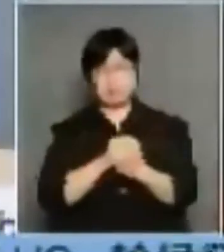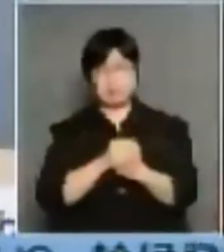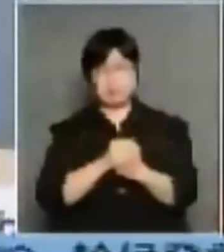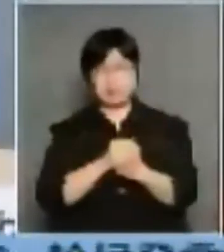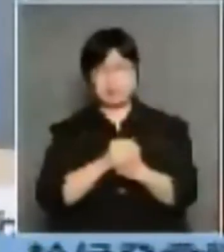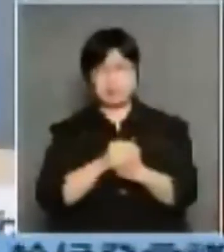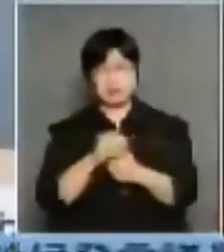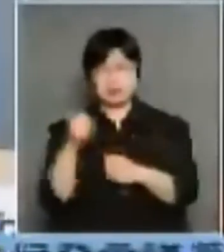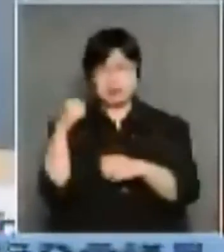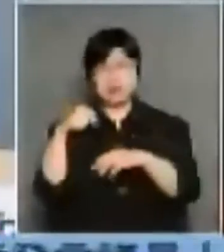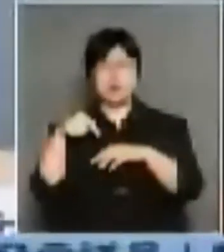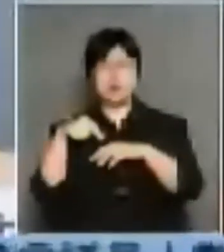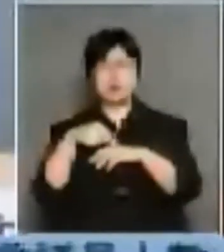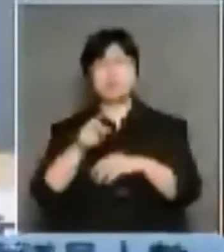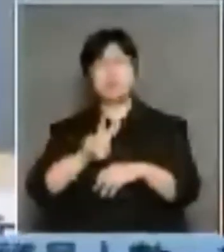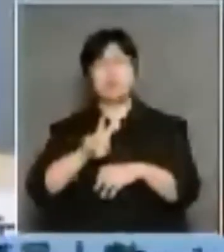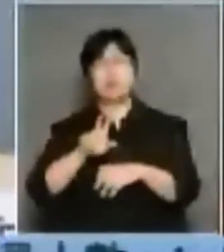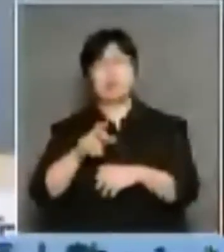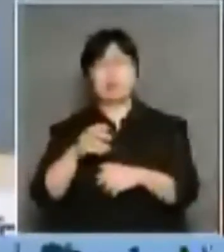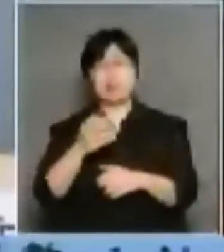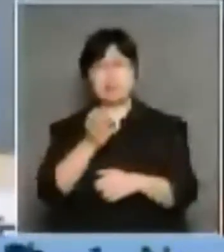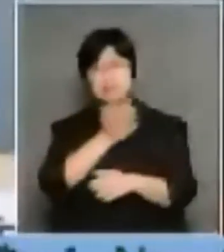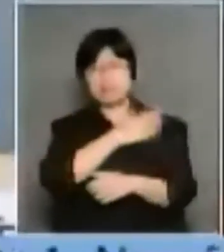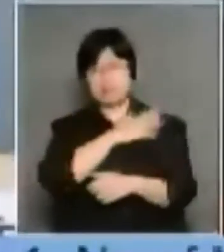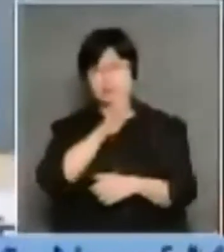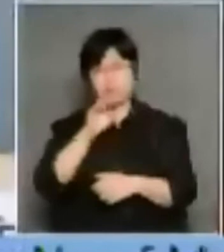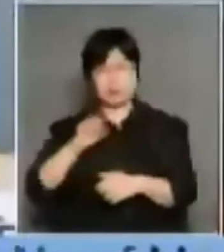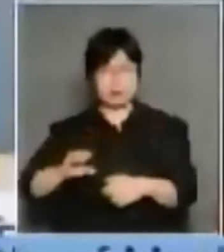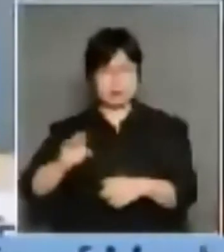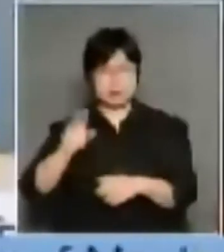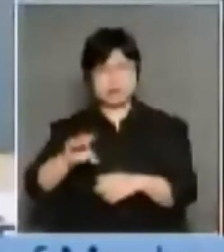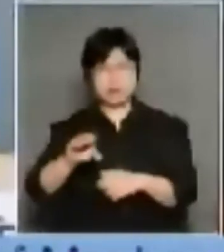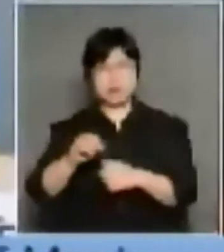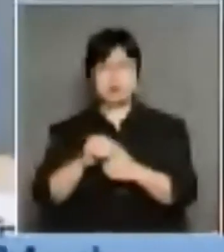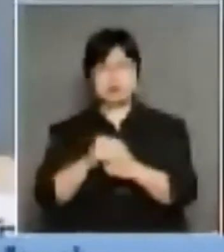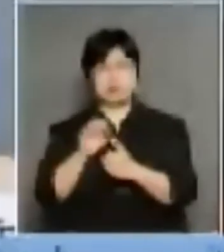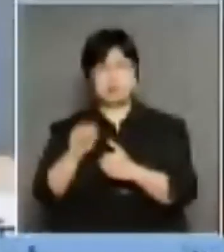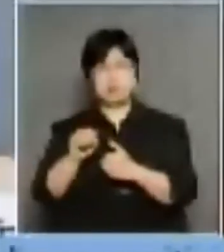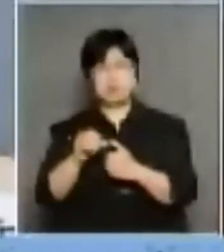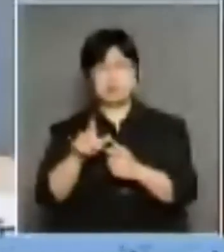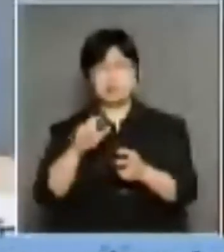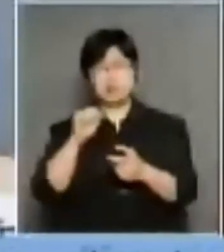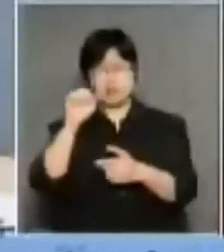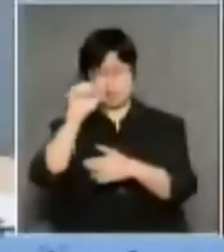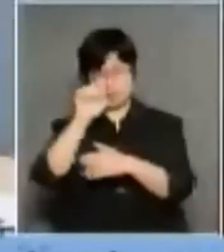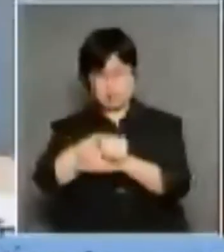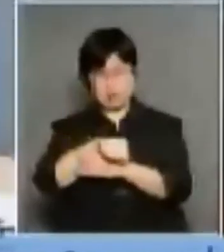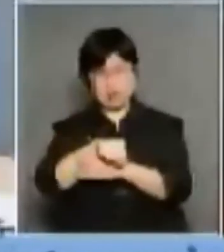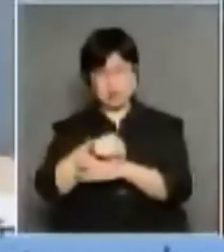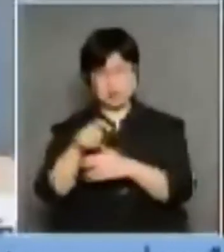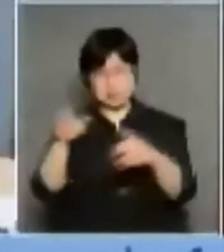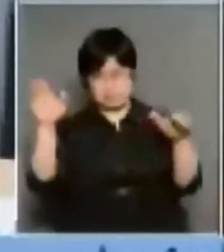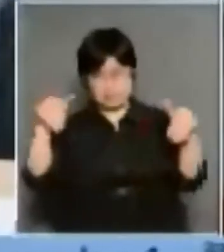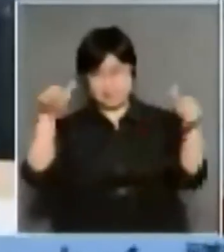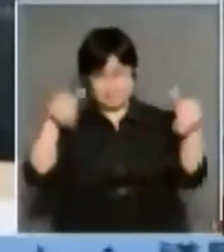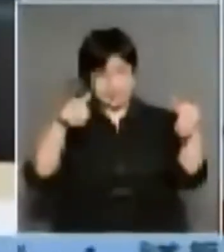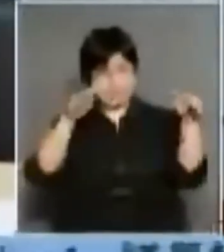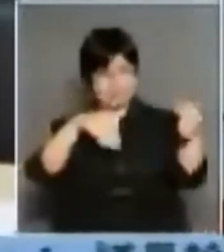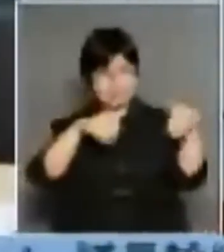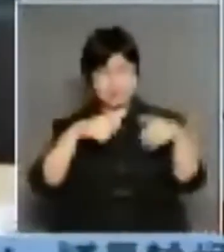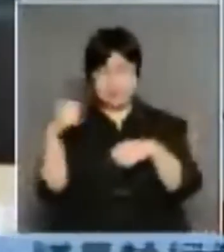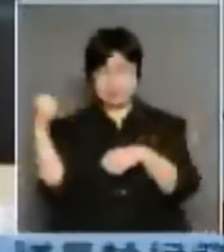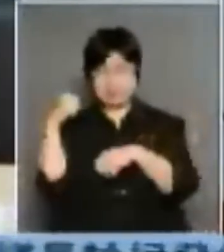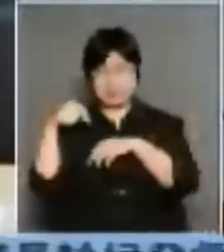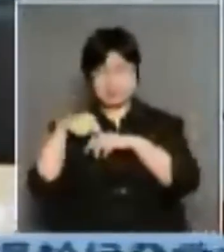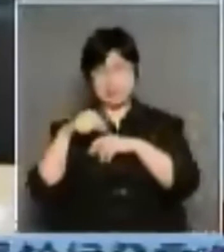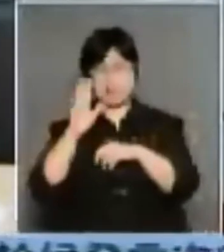強醫金都是這樣，承擔500億，如果你們肯給我招攬做這個強醫金的那五百，就